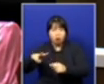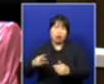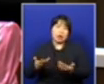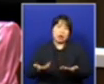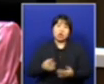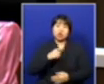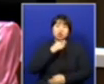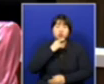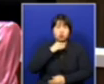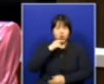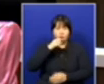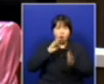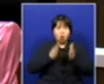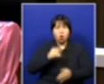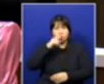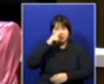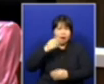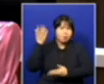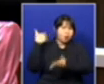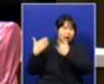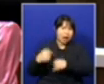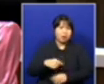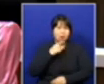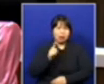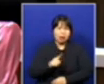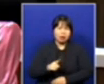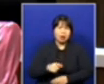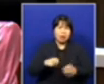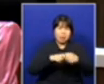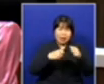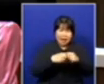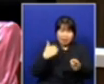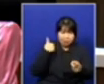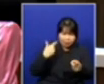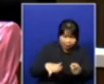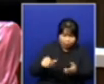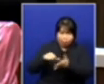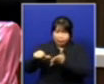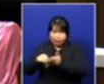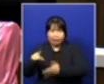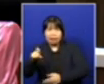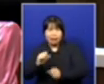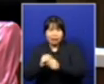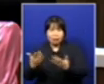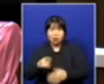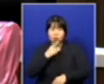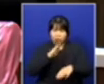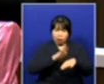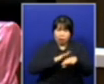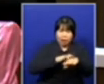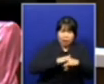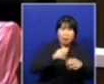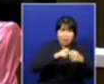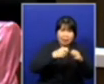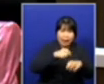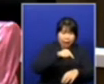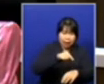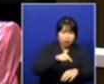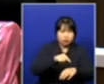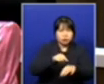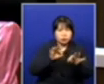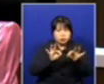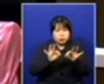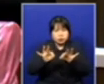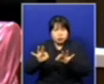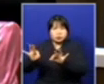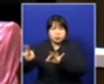ษาคนโบราณเขาบอกว่ากว่าถั่วจะสุกงาก็ไม่กว่าจะทักท้วงได้พี่น้องประชาชนในฐานะตัวแท